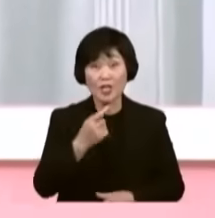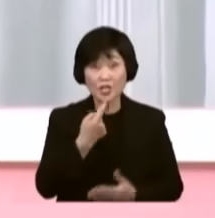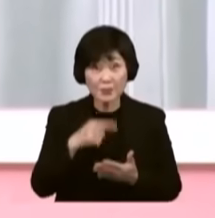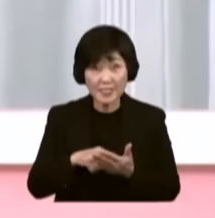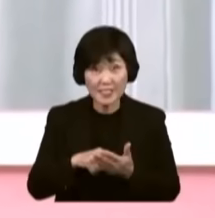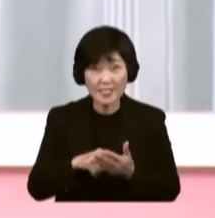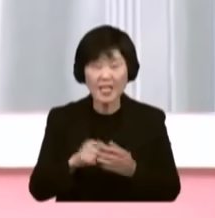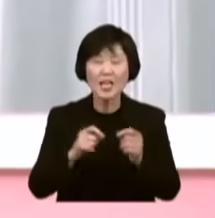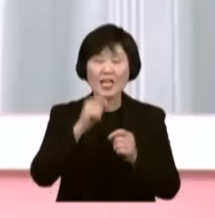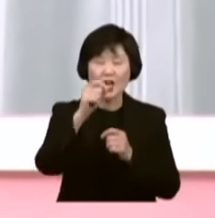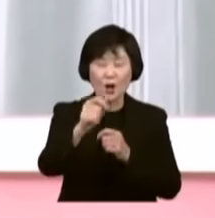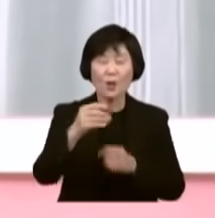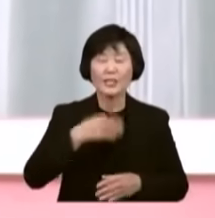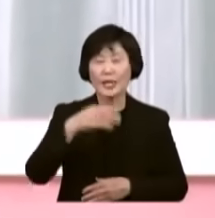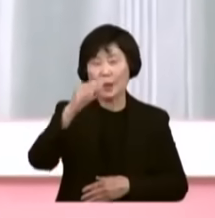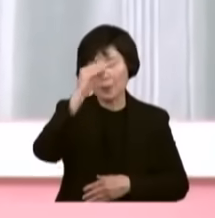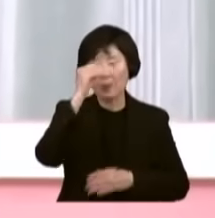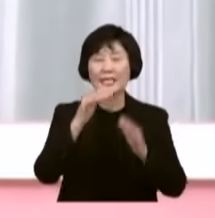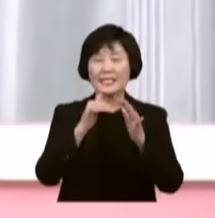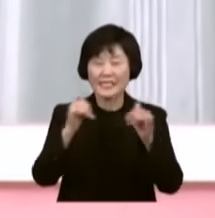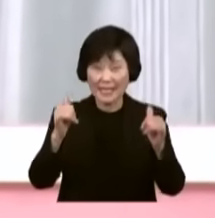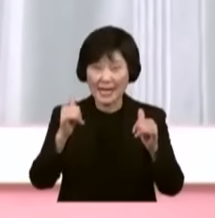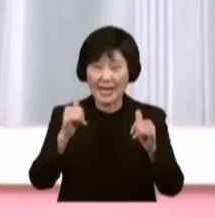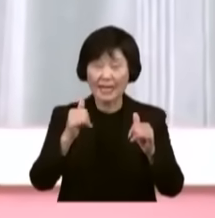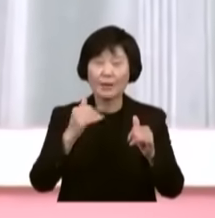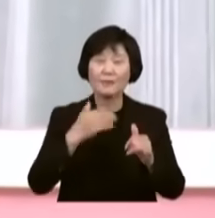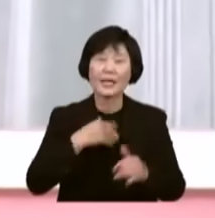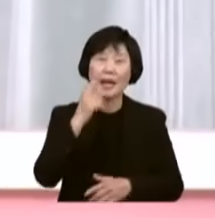나의 롤모델, 아빠 사랑해.